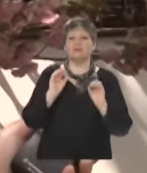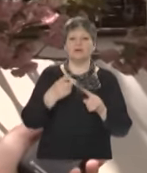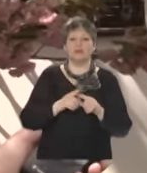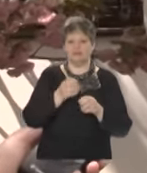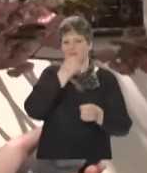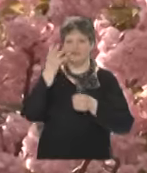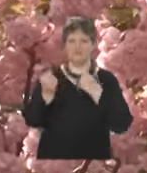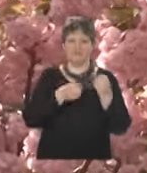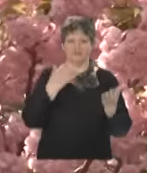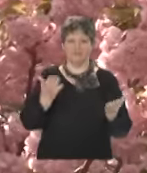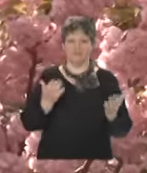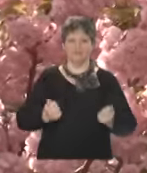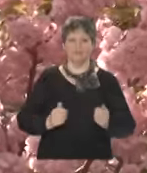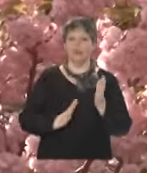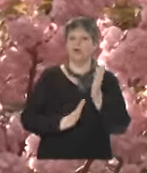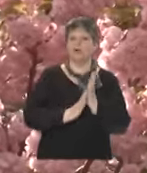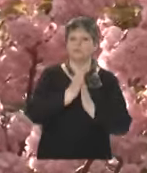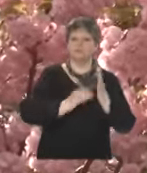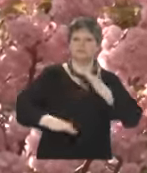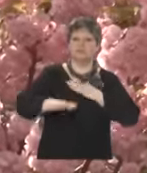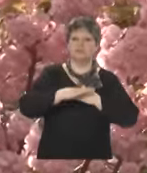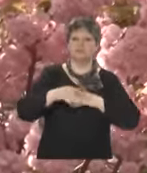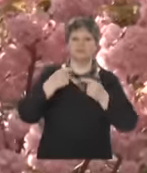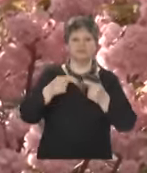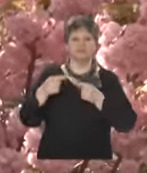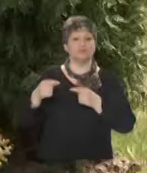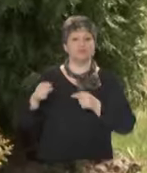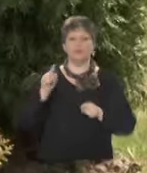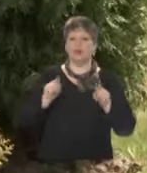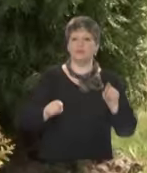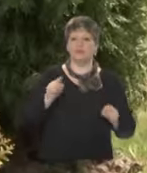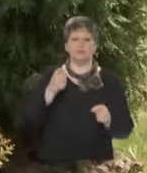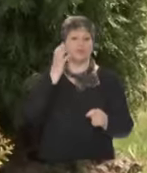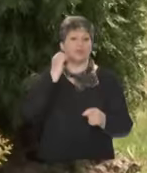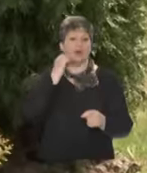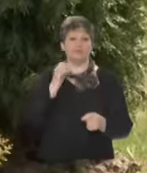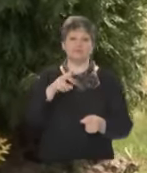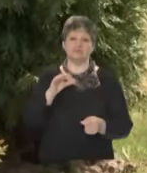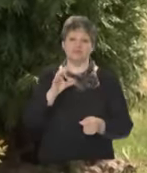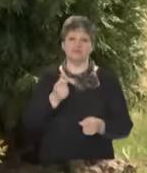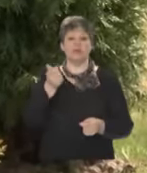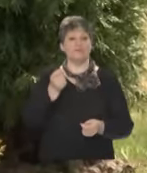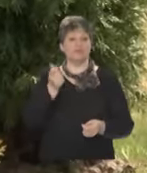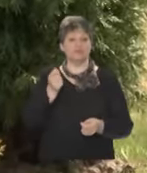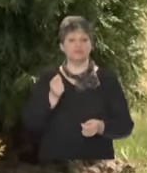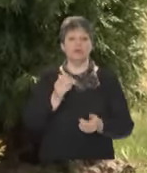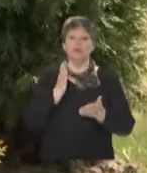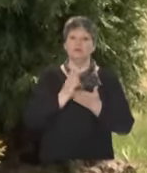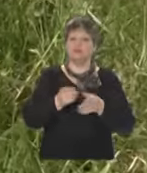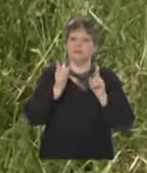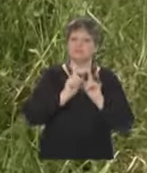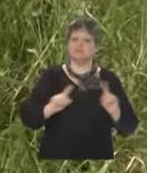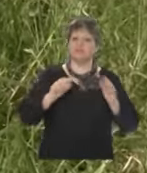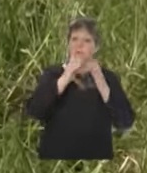як оці квіти. Ростуть на території цього парку магнолії, рідкісні яблуня, слива та вишня,